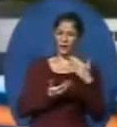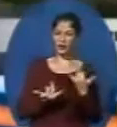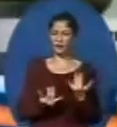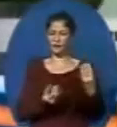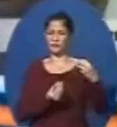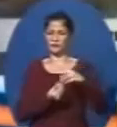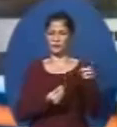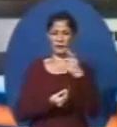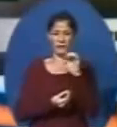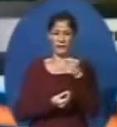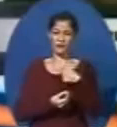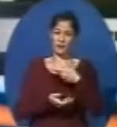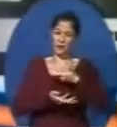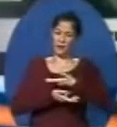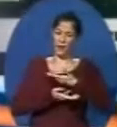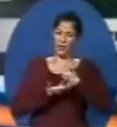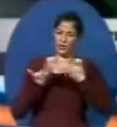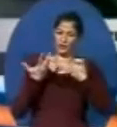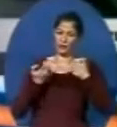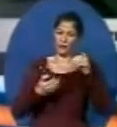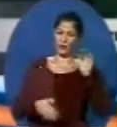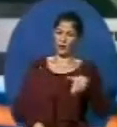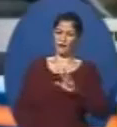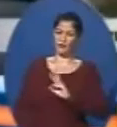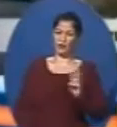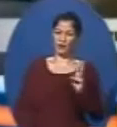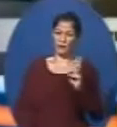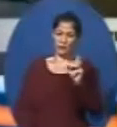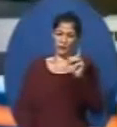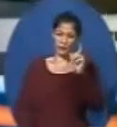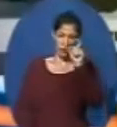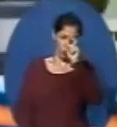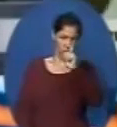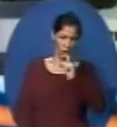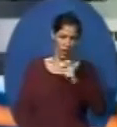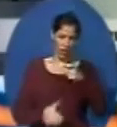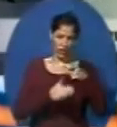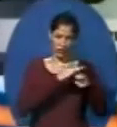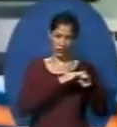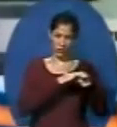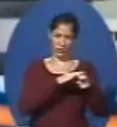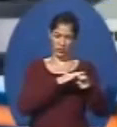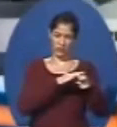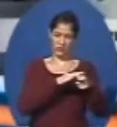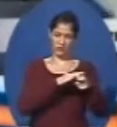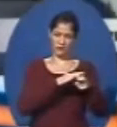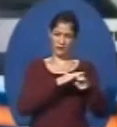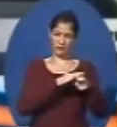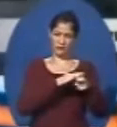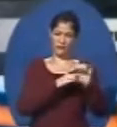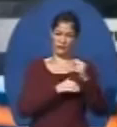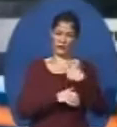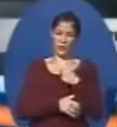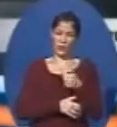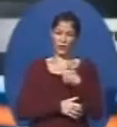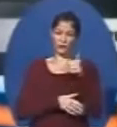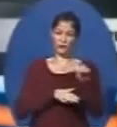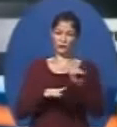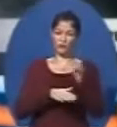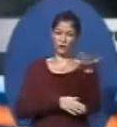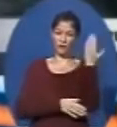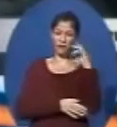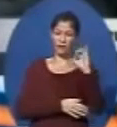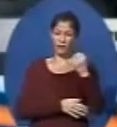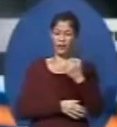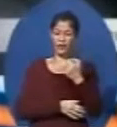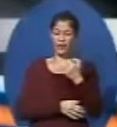אני הייתי מקבל 60,000 שקלים שוחד, בוודאי, בוודאי, אם הייתי ראש ממשלה לשעבר, ואם היו